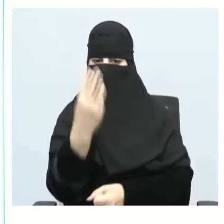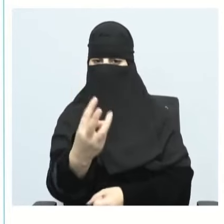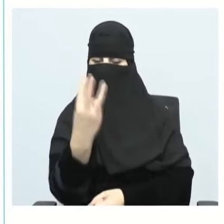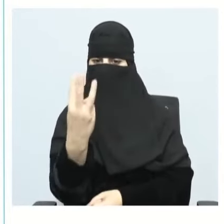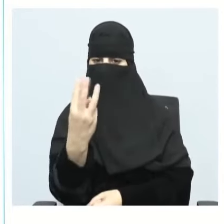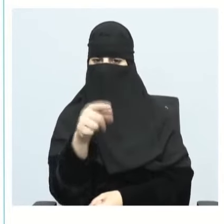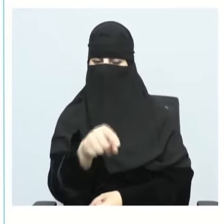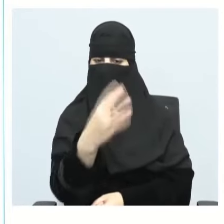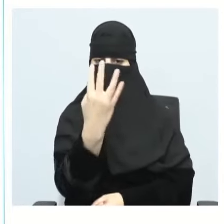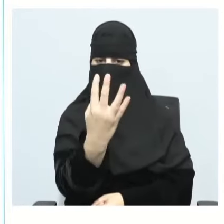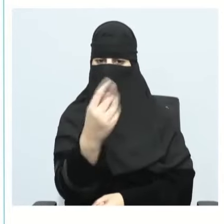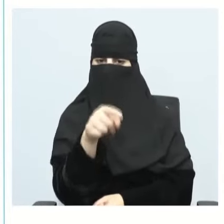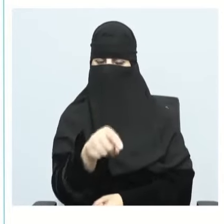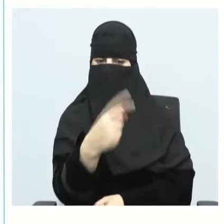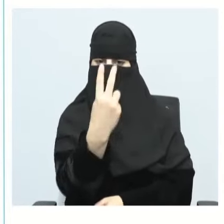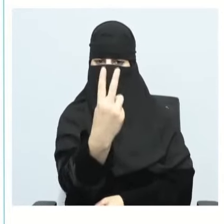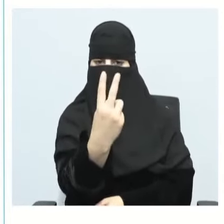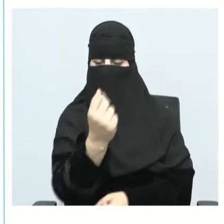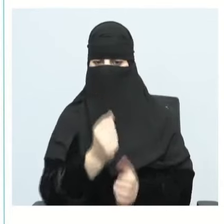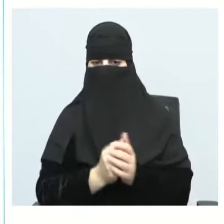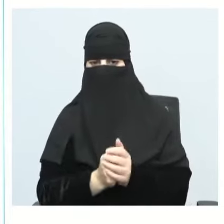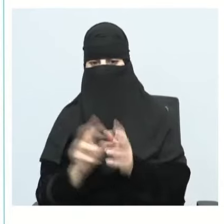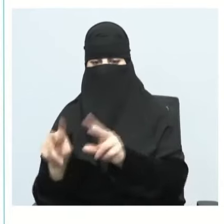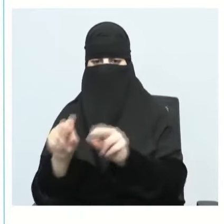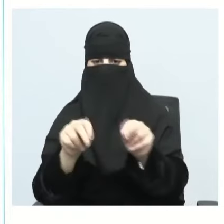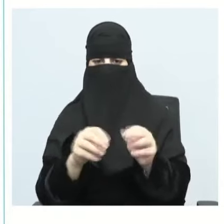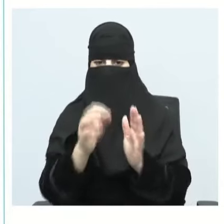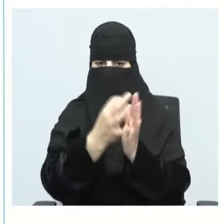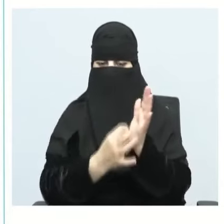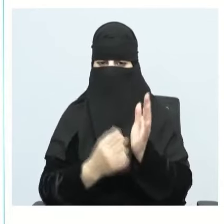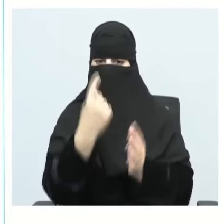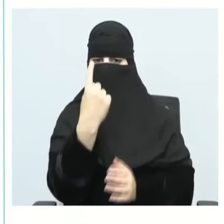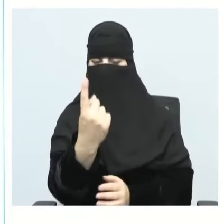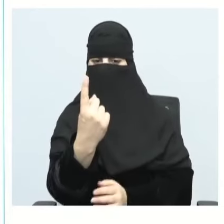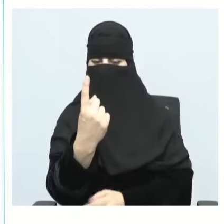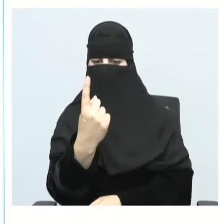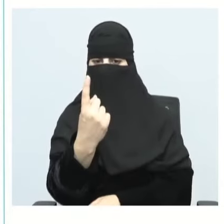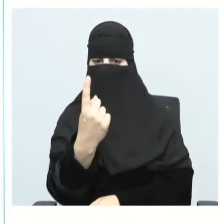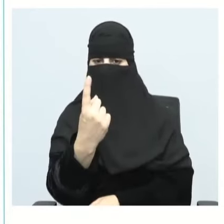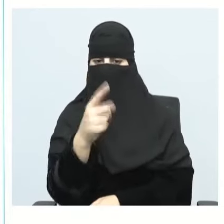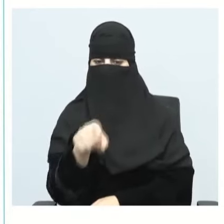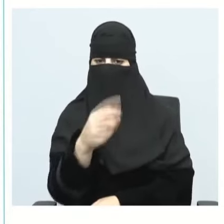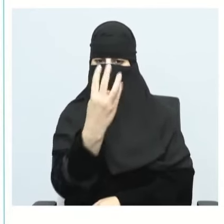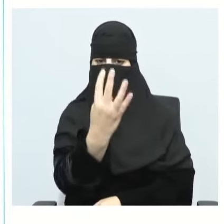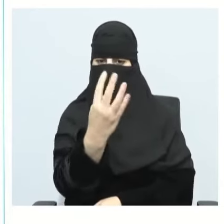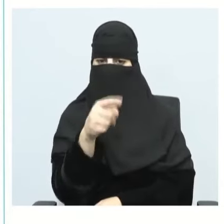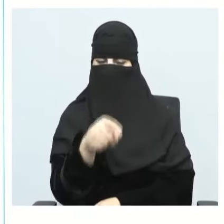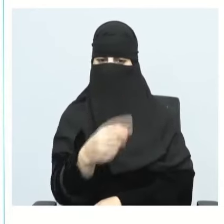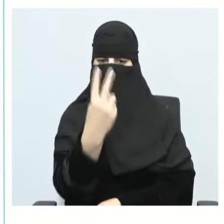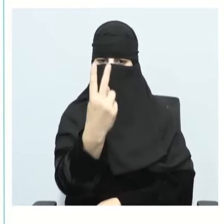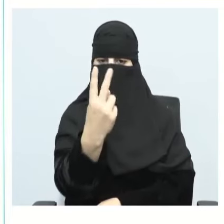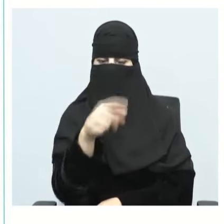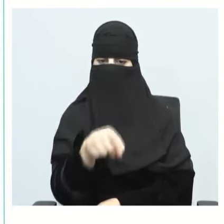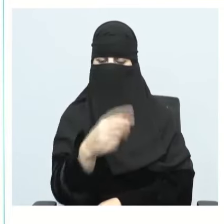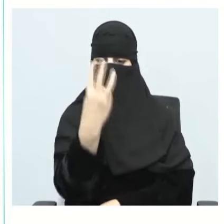وحطينا الاربعه وحطينا اثنان بنفس الطريقه حط واحد كما تشاهد الان حطينا اربعه وهنا اثنين